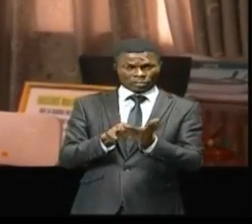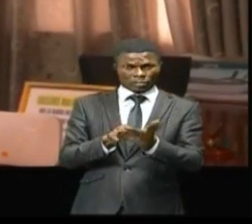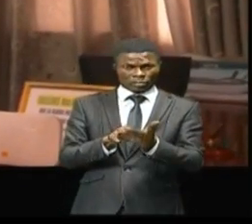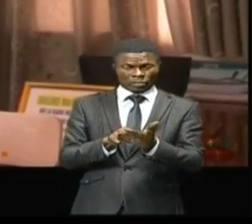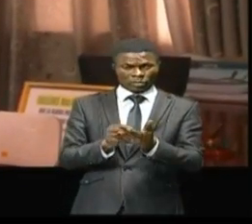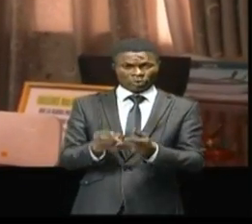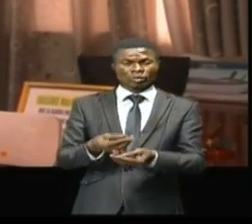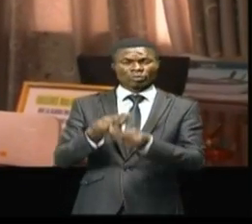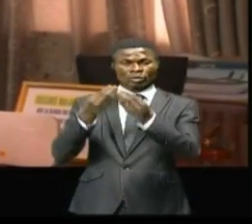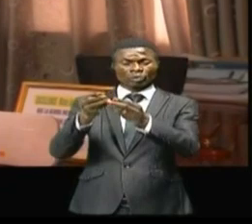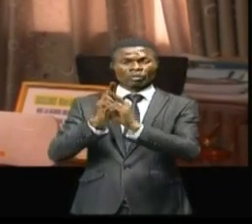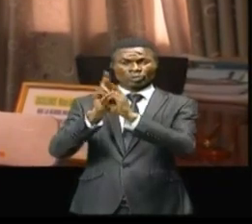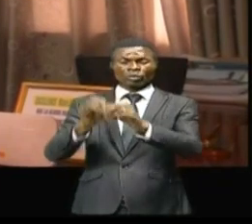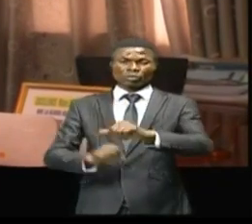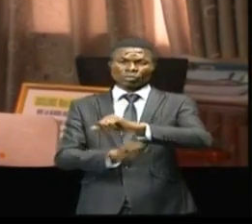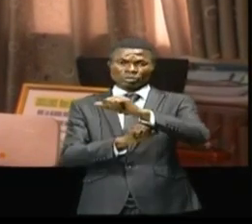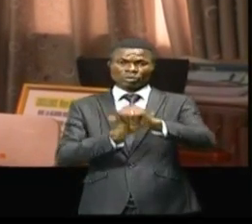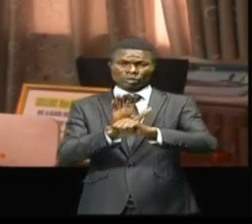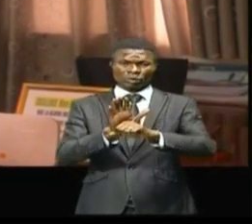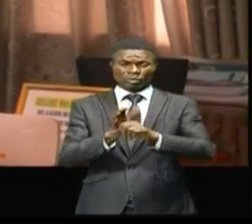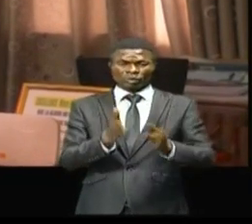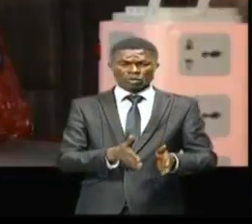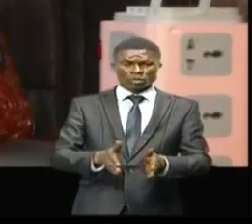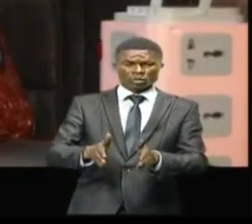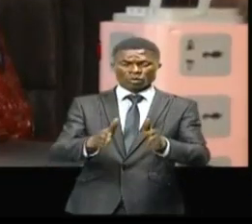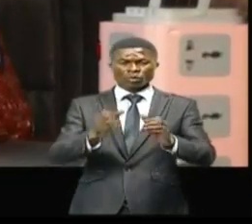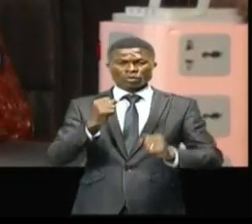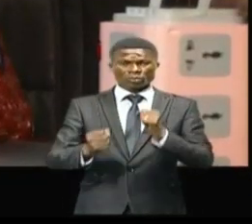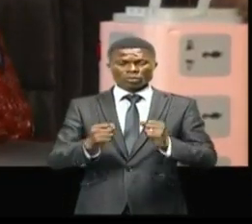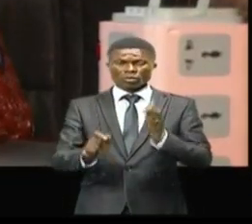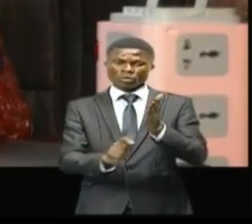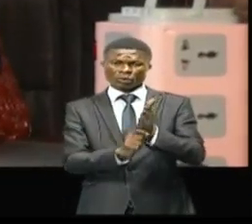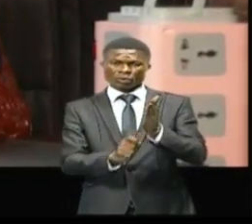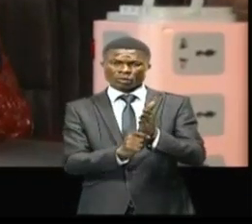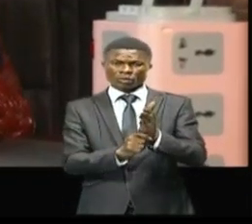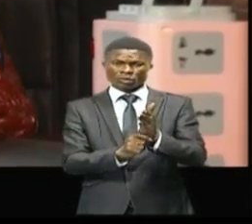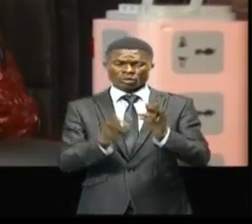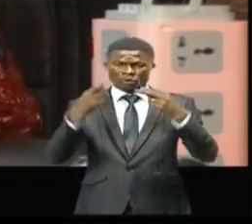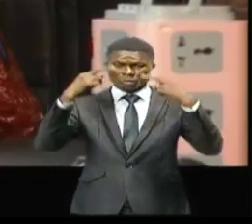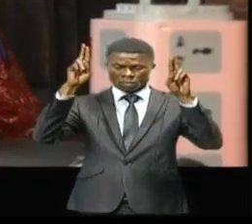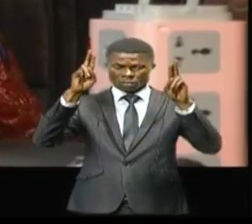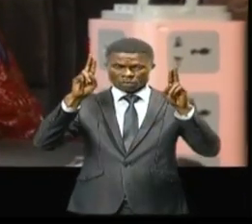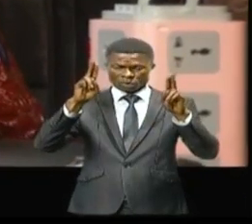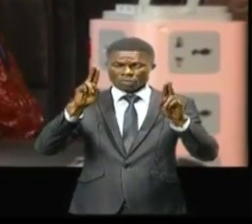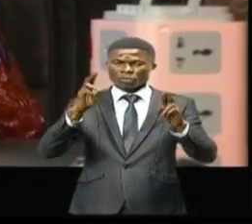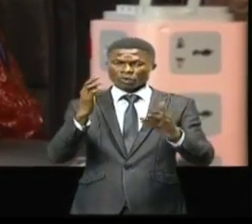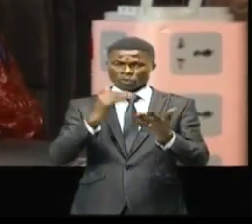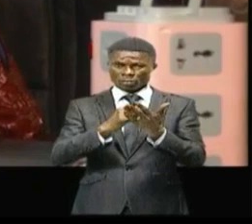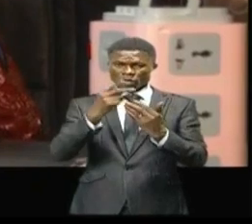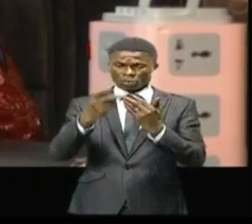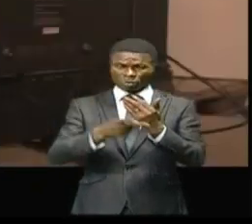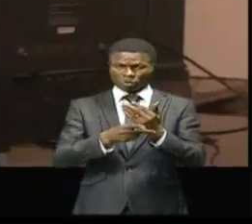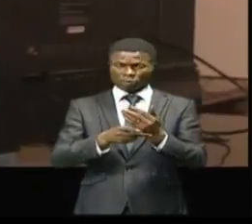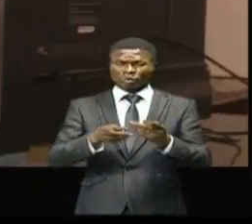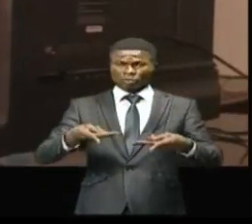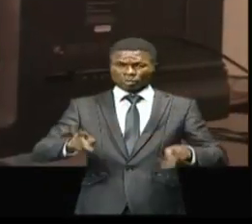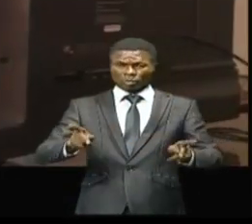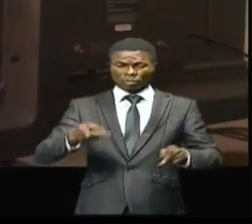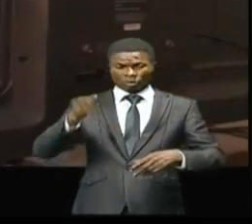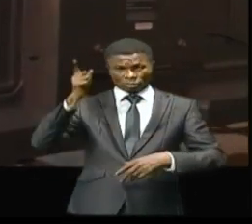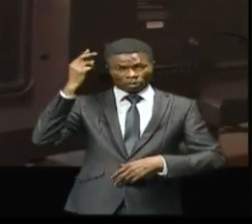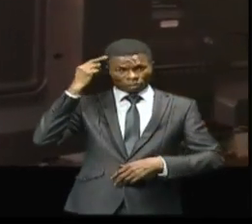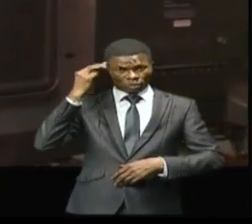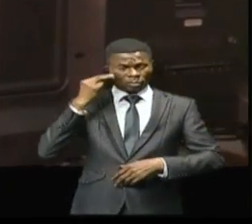apportera ses appuis et canalisera les efforts techniques pour les succès de ces processus sous la direction du Premier